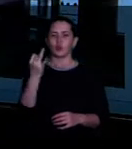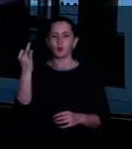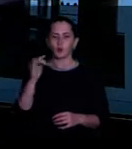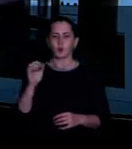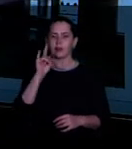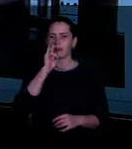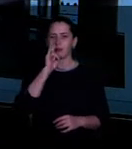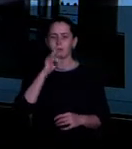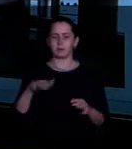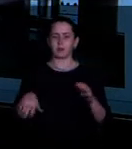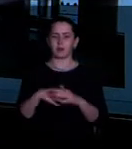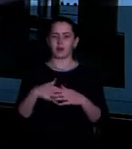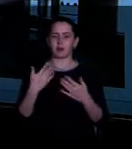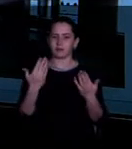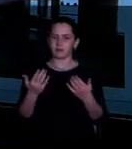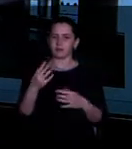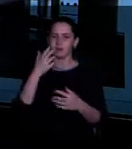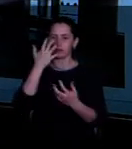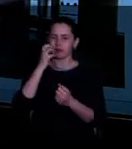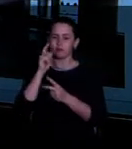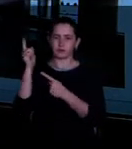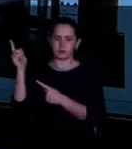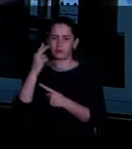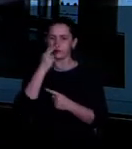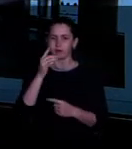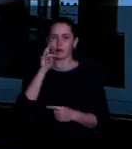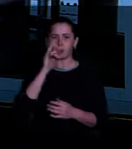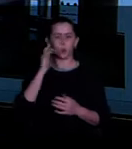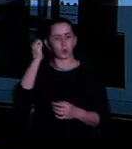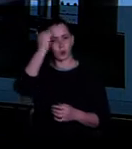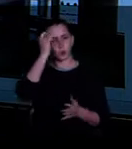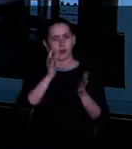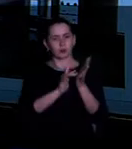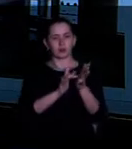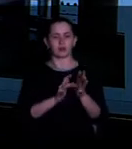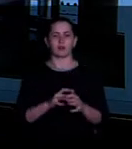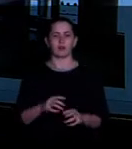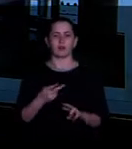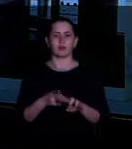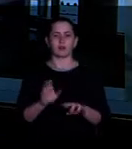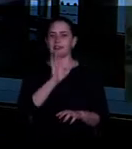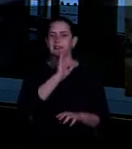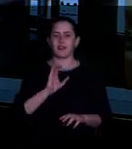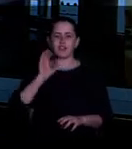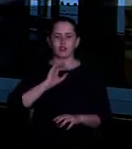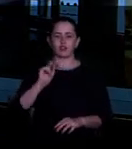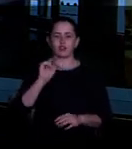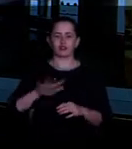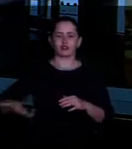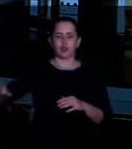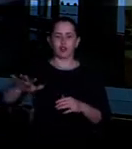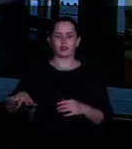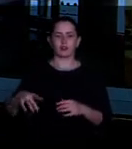Самарканда. Перед вами Музей истории Самарканда. Находится этот музей в северной части